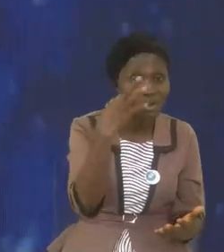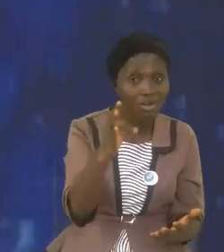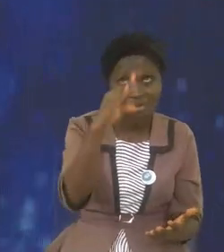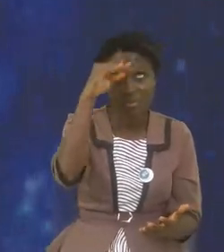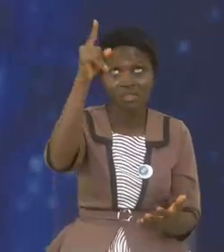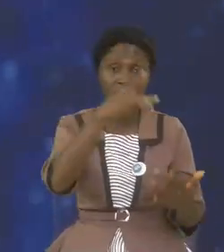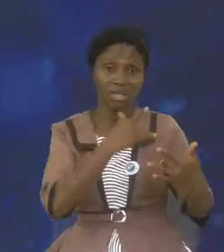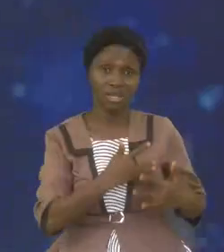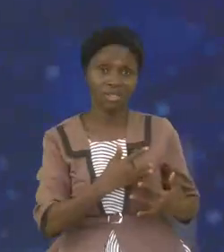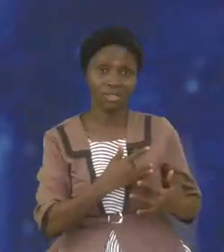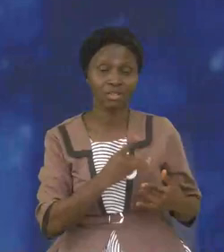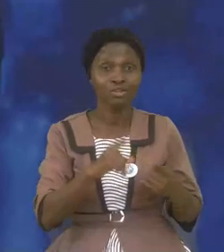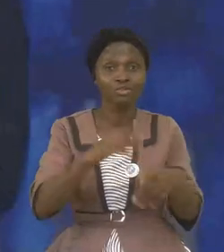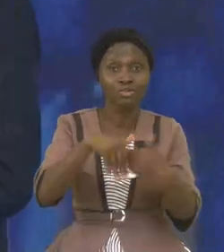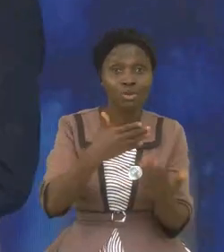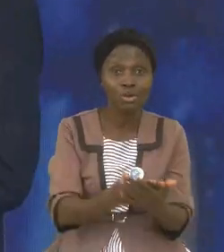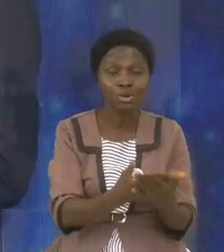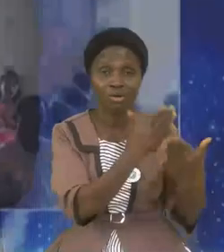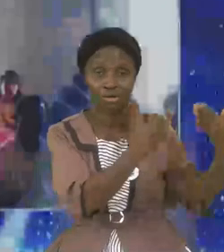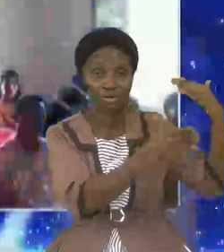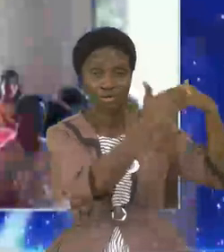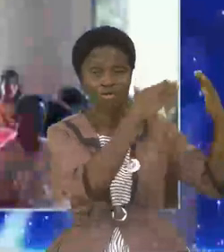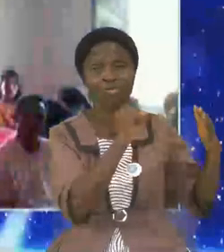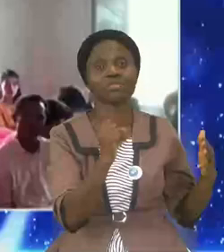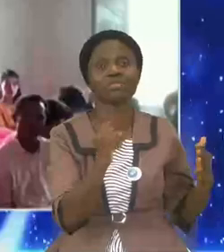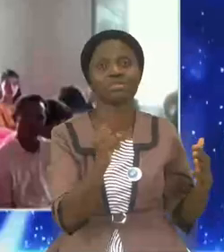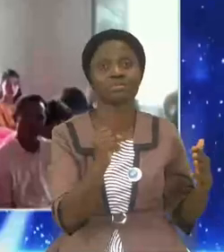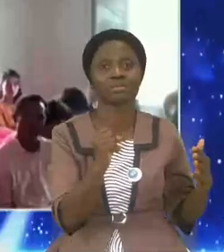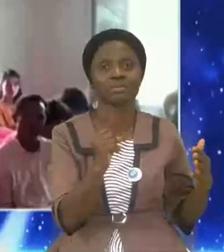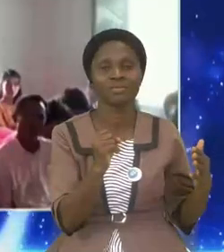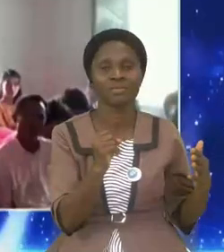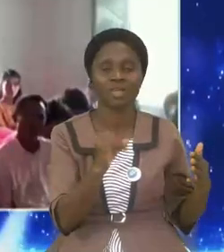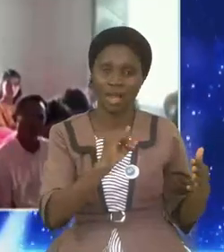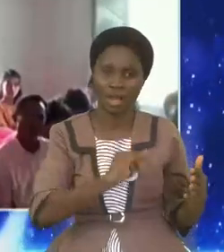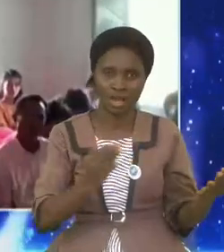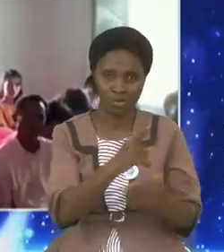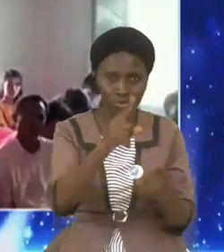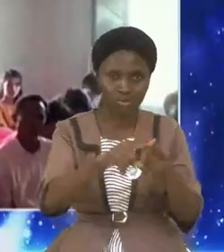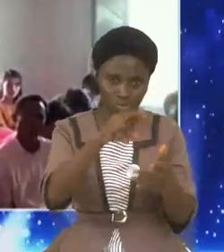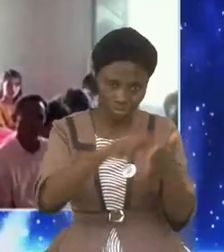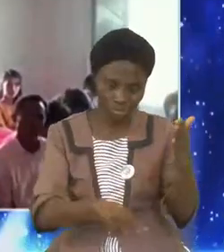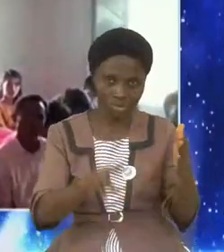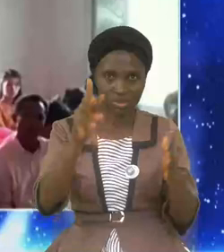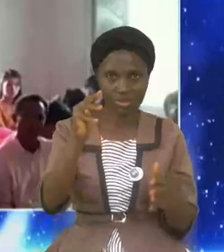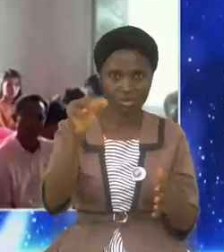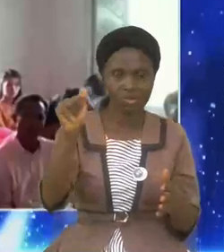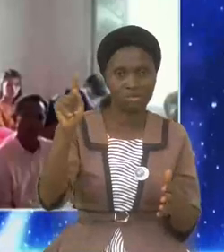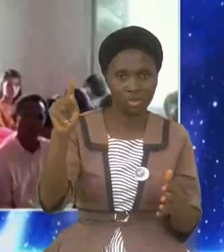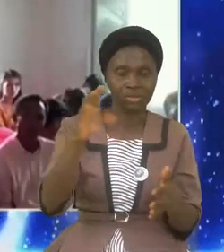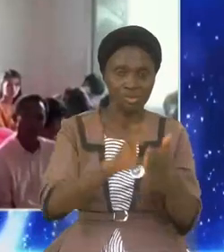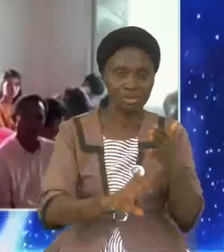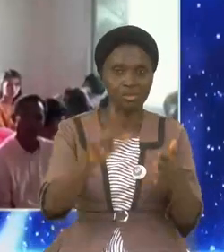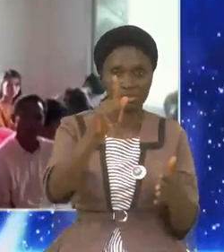Et les desseins de l'Éternel subsistent à toujours, et les projets de son cœur de génération